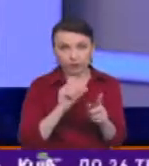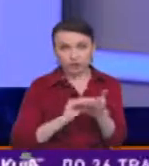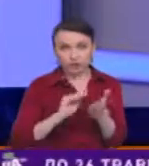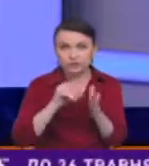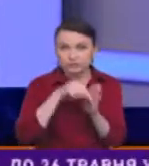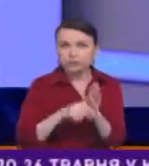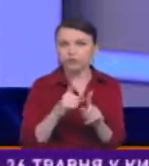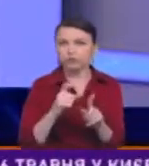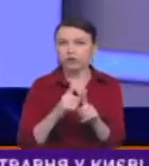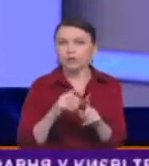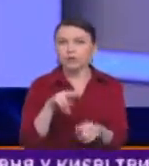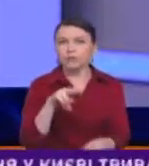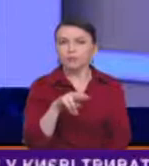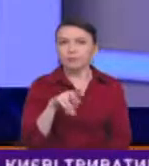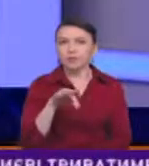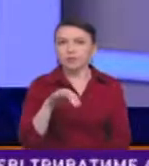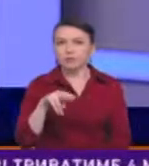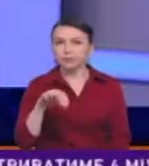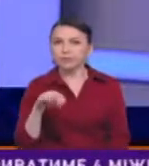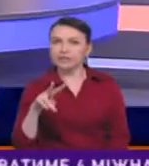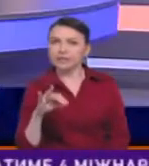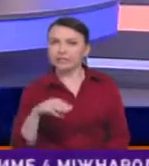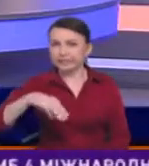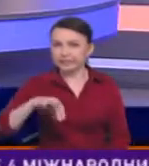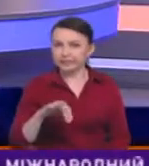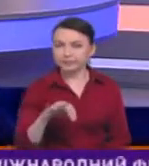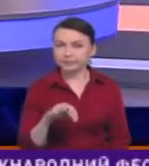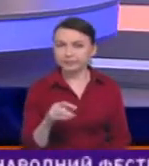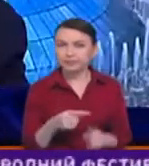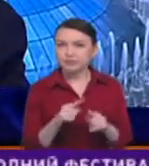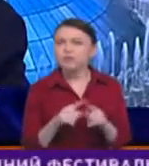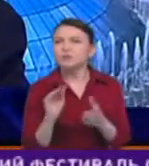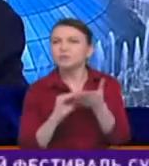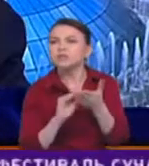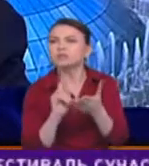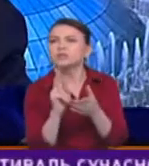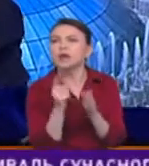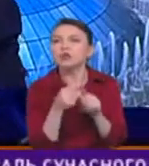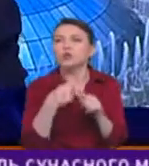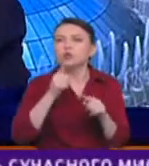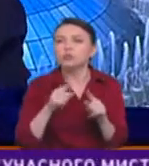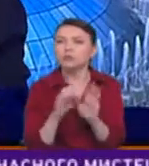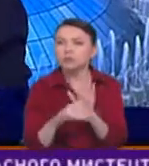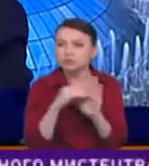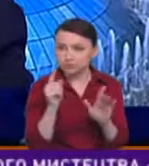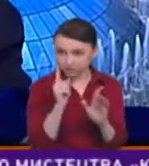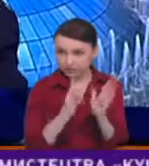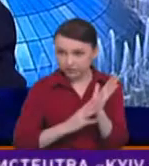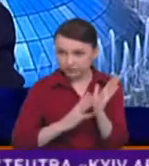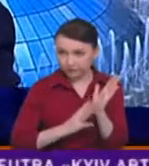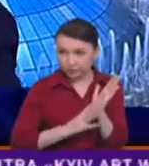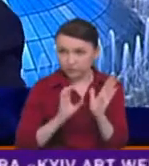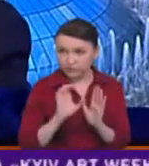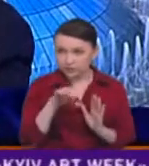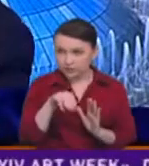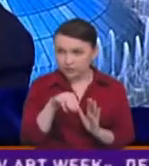Тумачачи слово... А та стаття 81-ша, да, ви кажете? Да, та 81-ша. Ви встигли записати, там, хто там да. пише? А це 90-ша. Тобто, 90-ша.